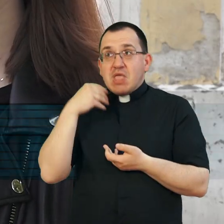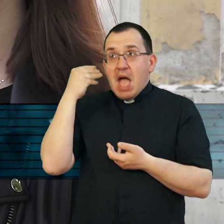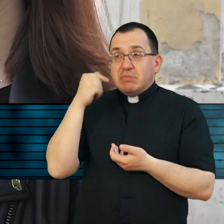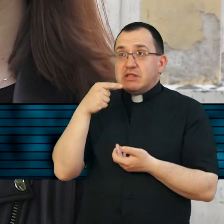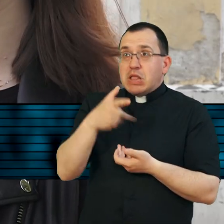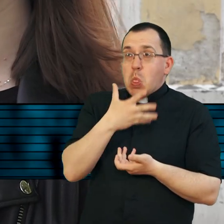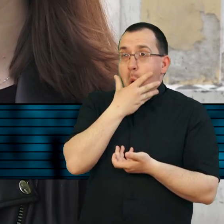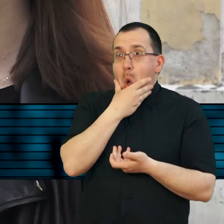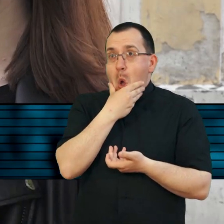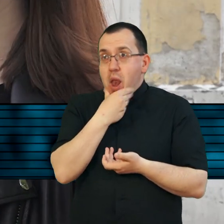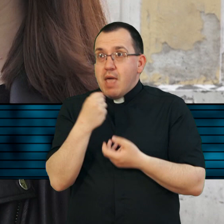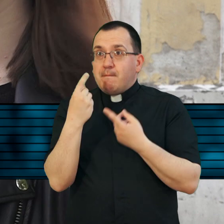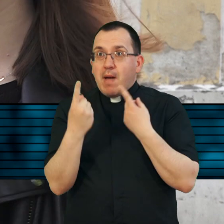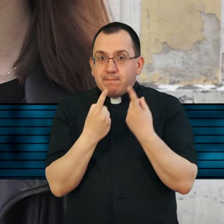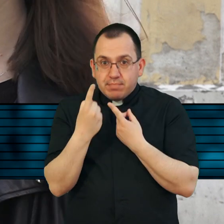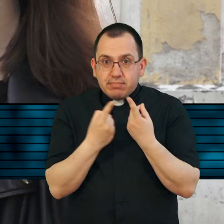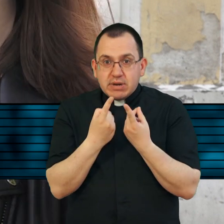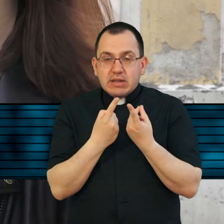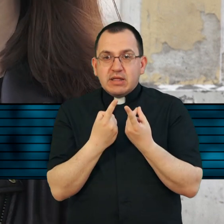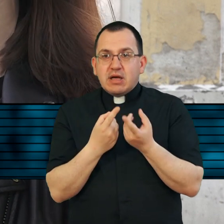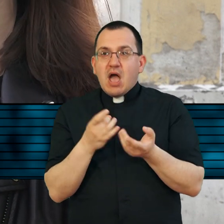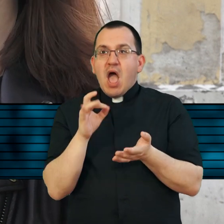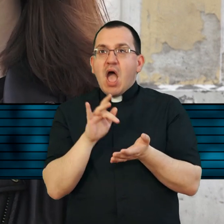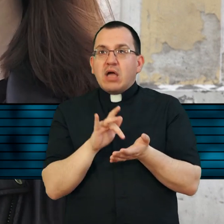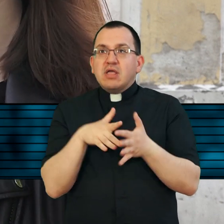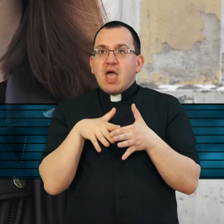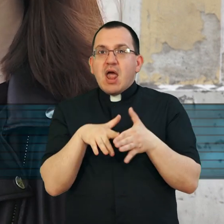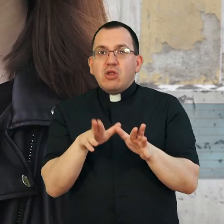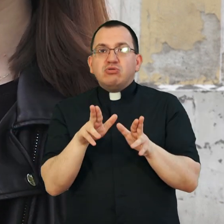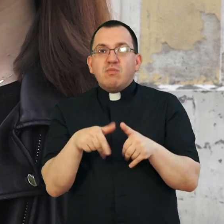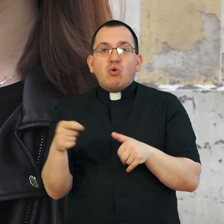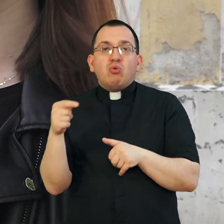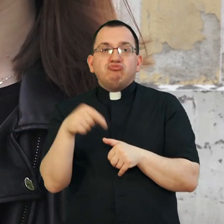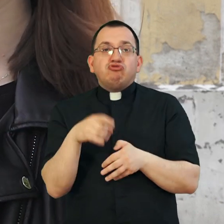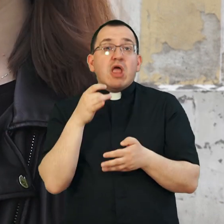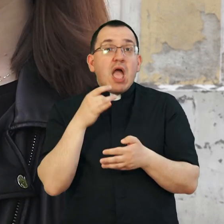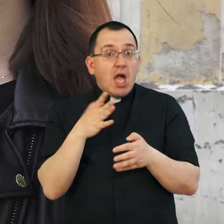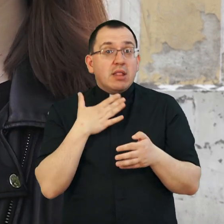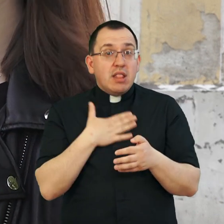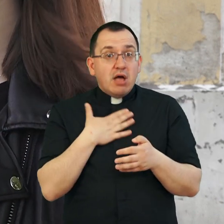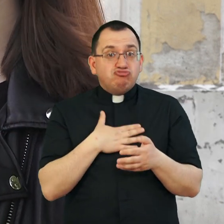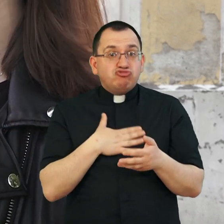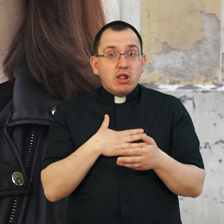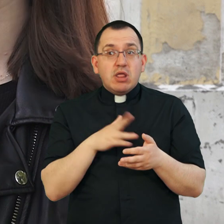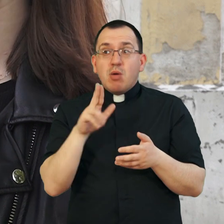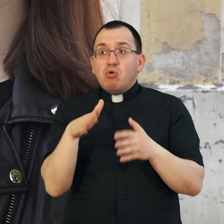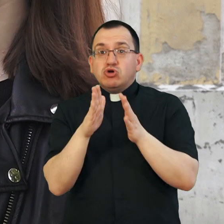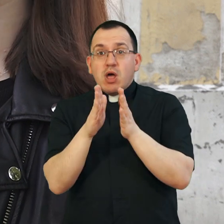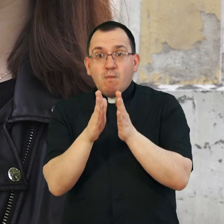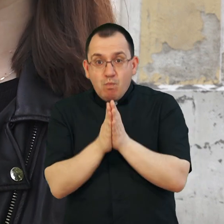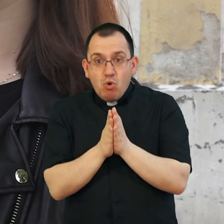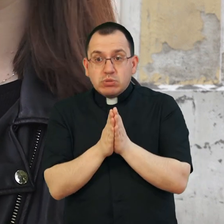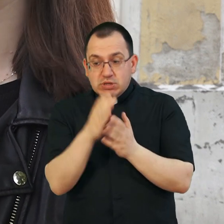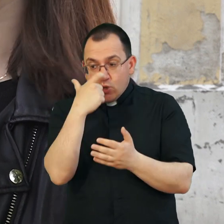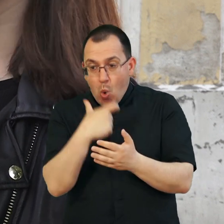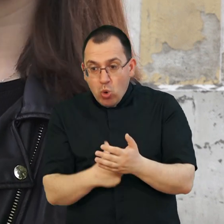jedna posebna prilika u kojoj ljudi mogu doći kada god žele moliti na neke svoje nakane ili na nakane koje